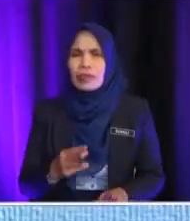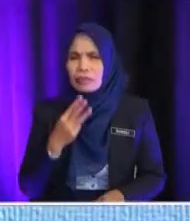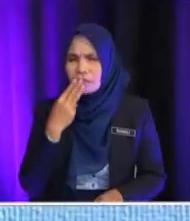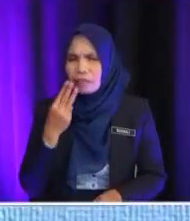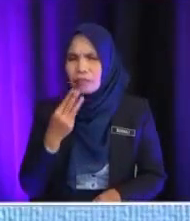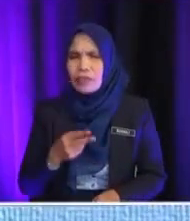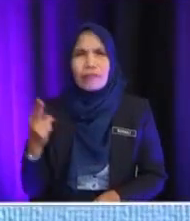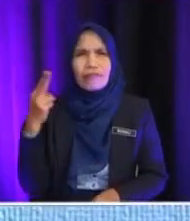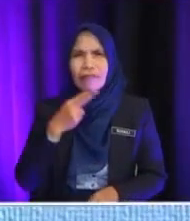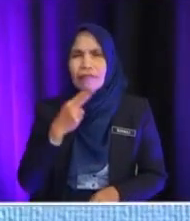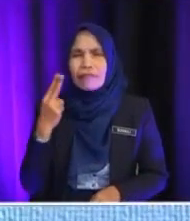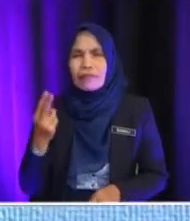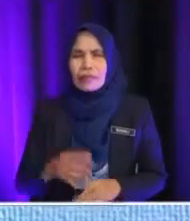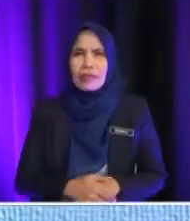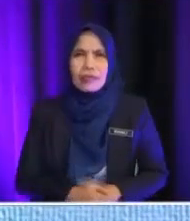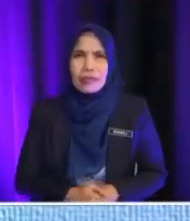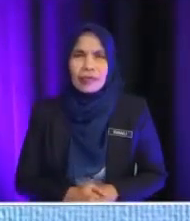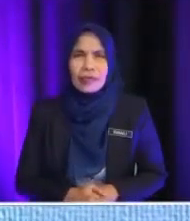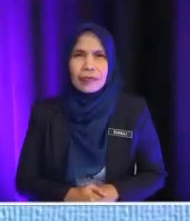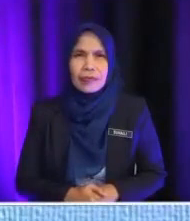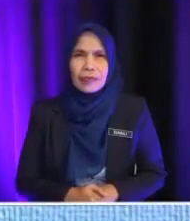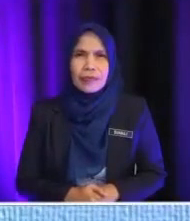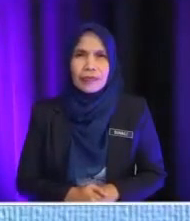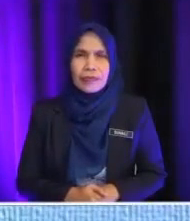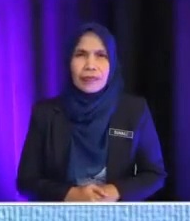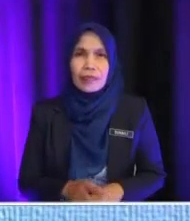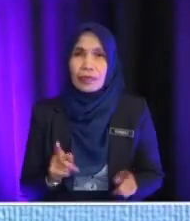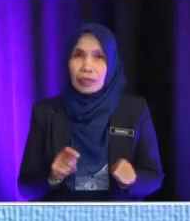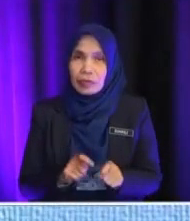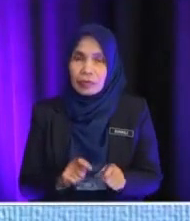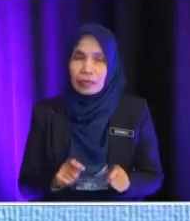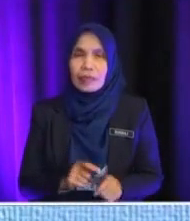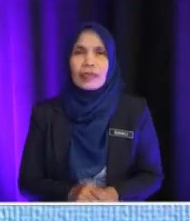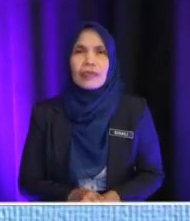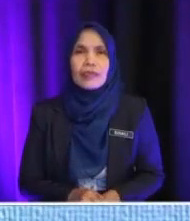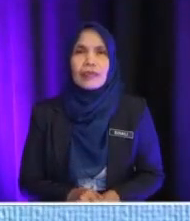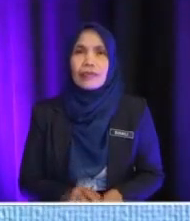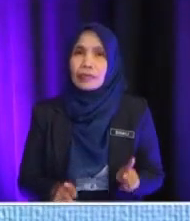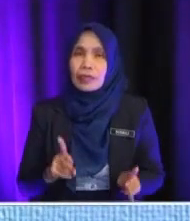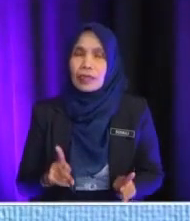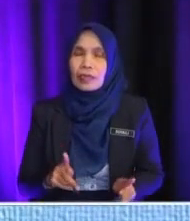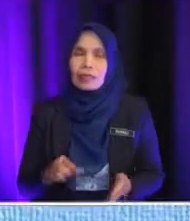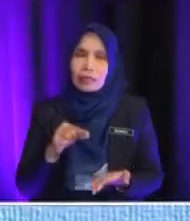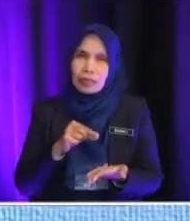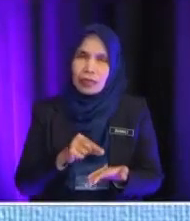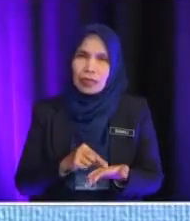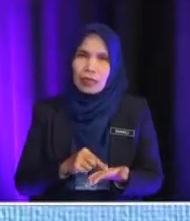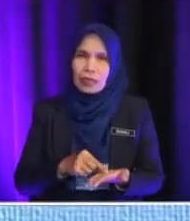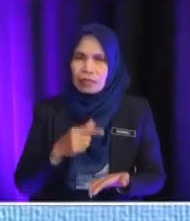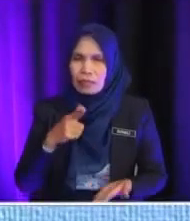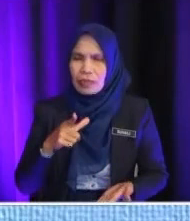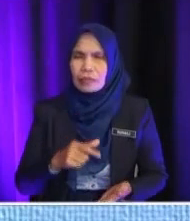semua kalau kita ikutkan ayam ni memang ada bau kan? Okey, tapi kalau ayam yang lama ni bau dia lebih